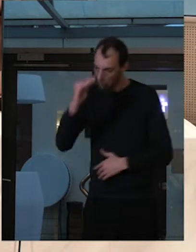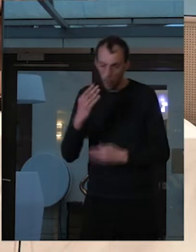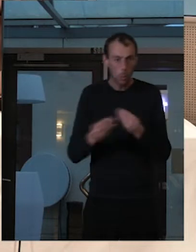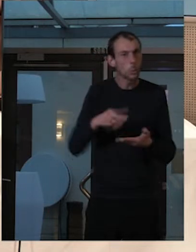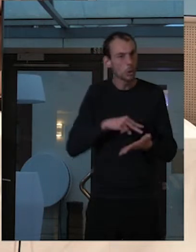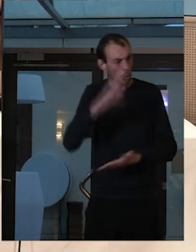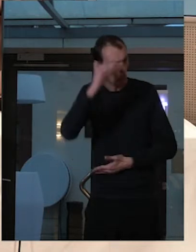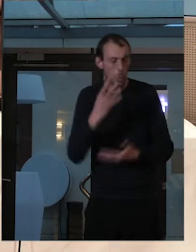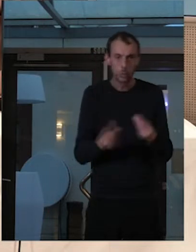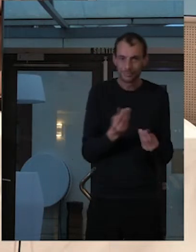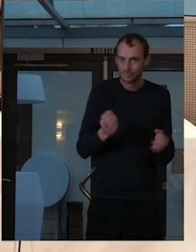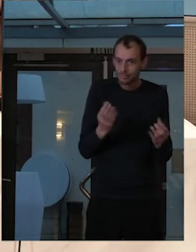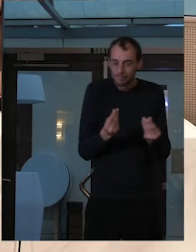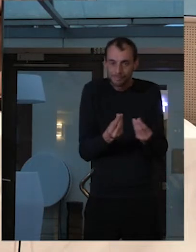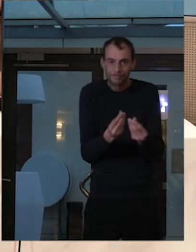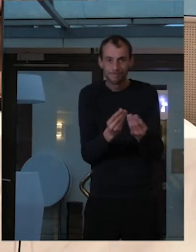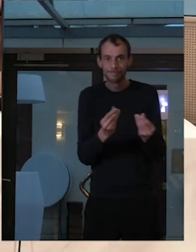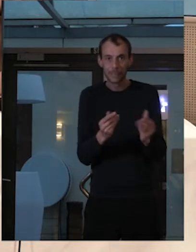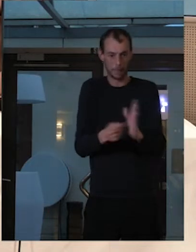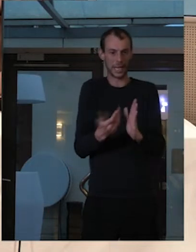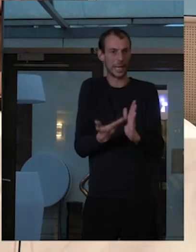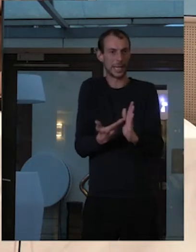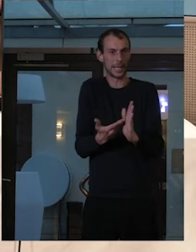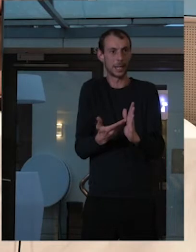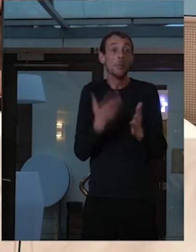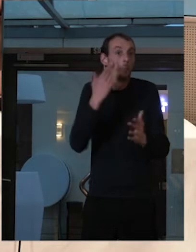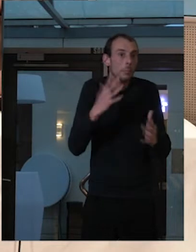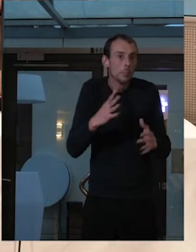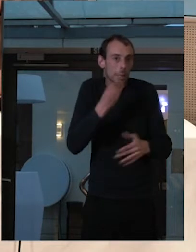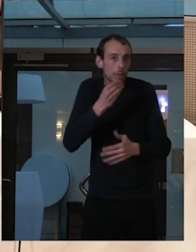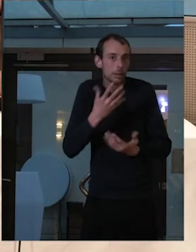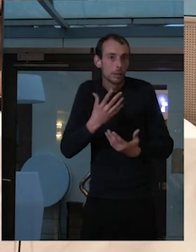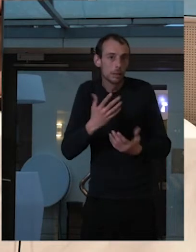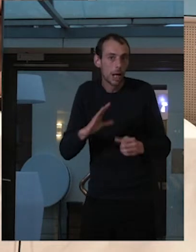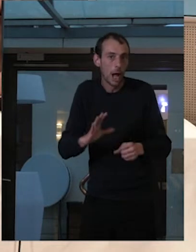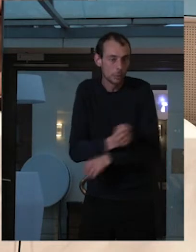vous... Qu'est-ce qui a fait que vous y êtes arrivé, si vous y arrivez d'ailleurs, justement, parce que